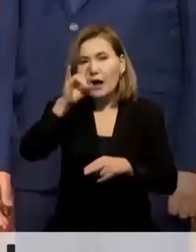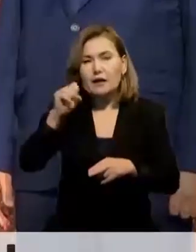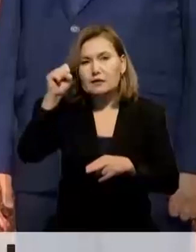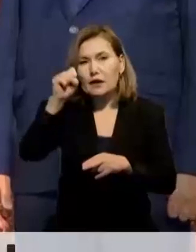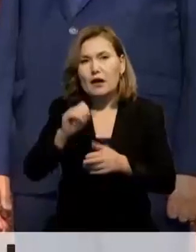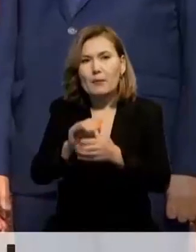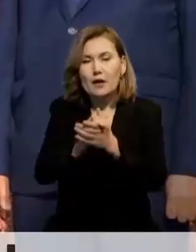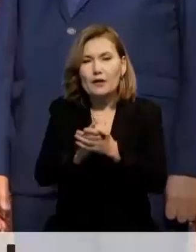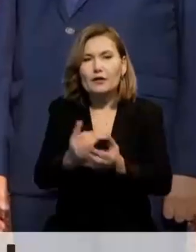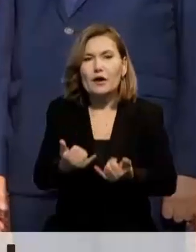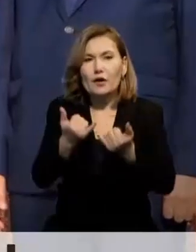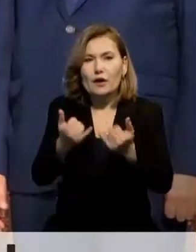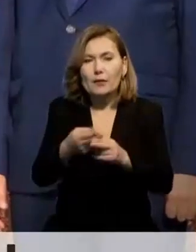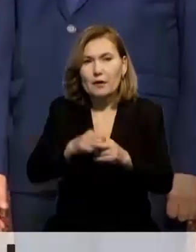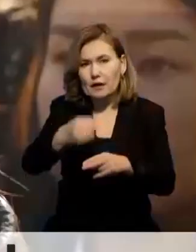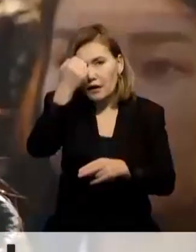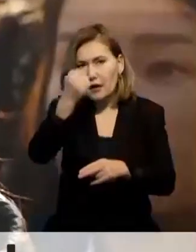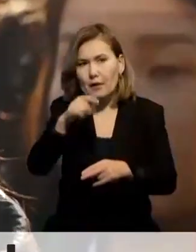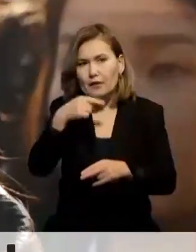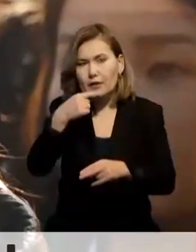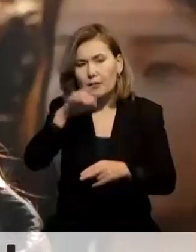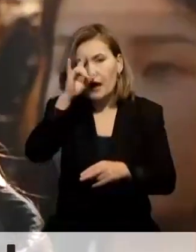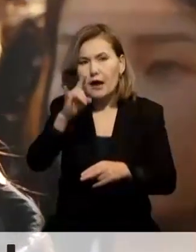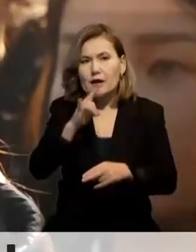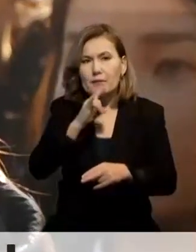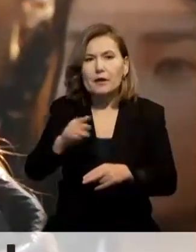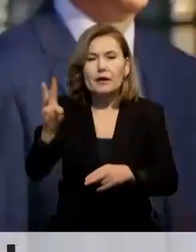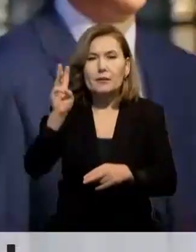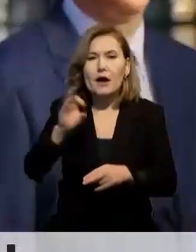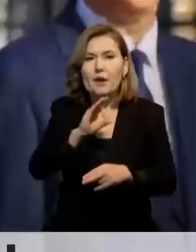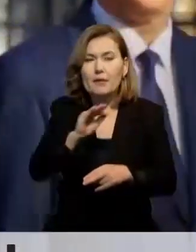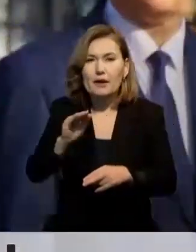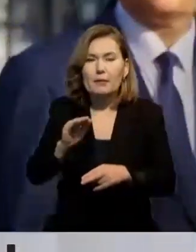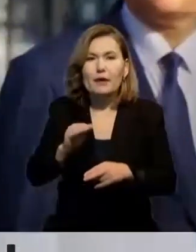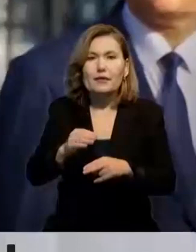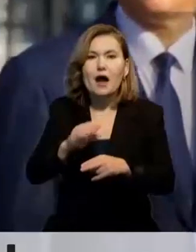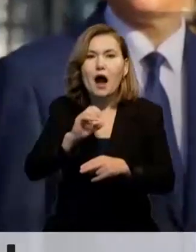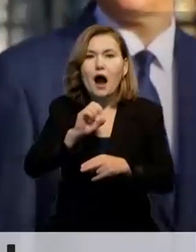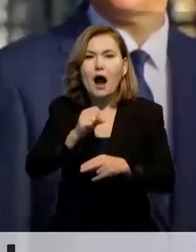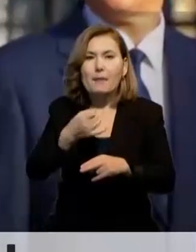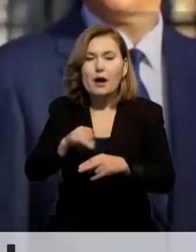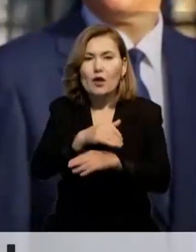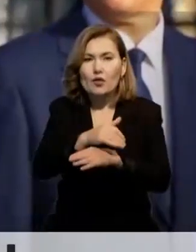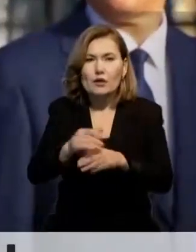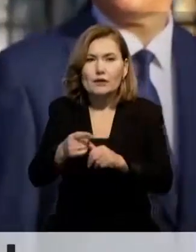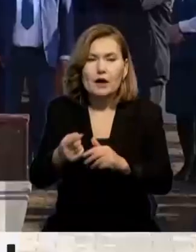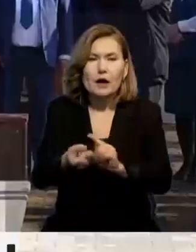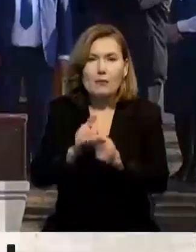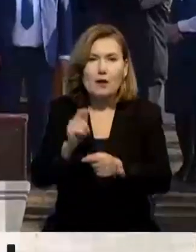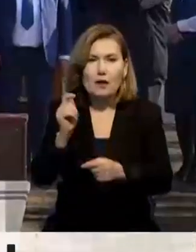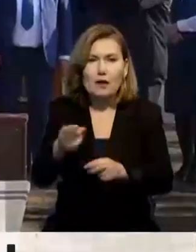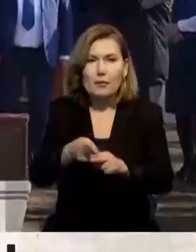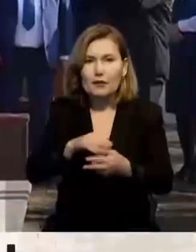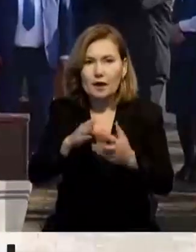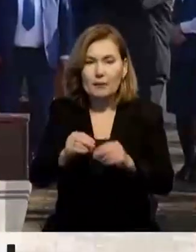ойшылға көрсеткен құрметіне ризашылық білдірді. Қазақстан елшілігінің ресми мекенжайы Абай көшесіне ауыстырылды. Бұған дейін атауы